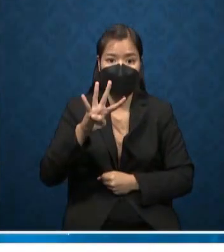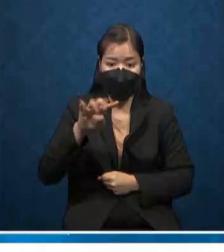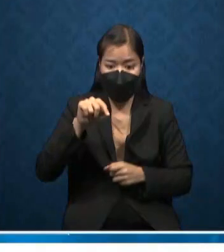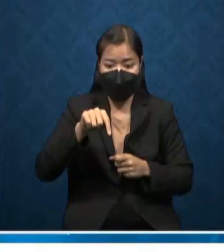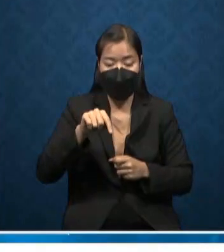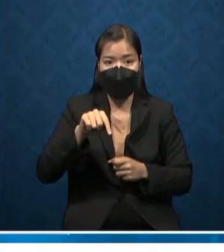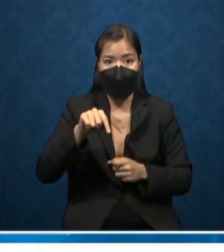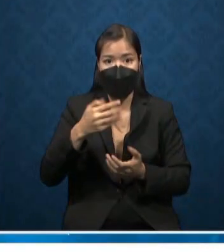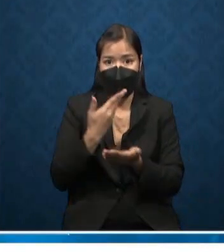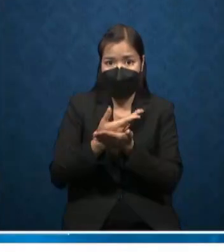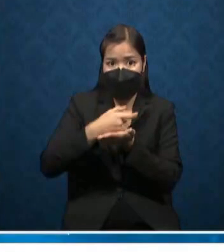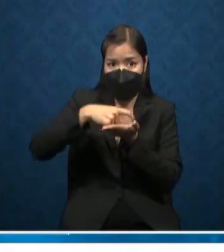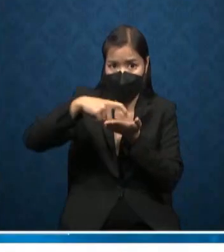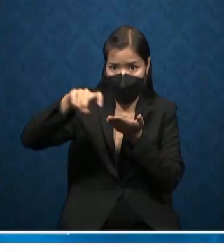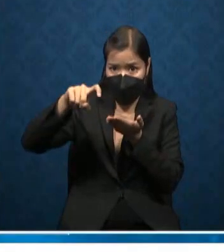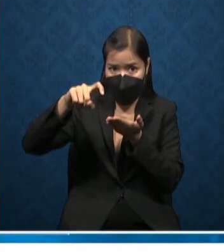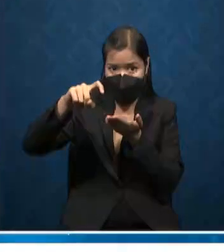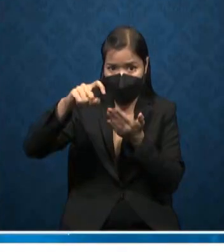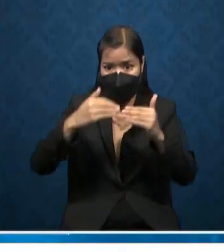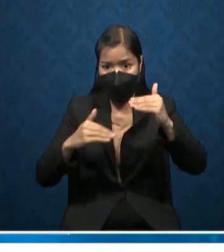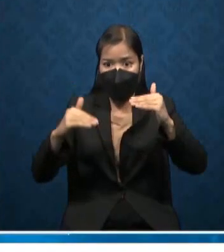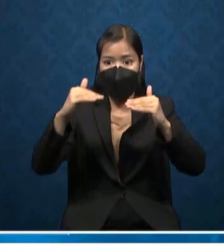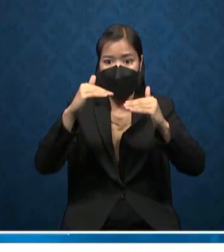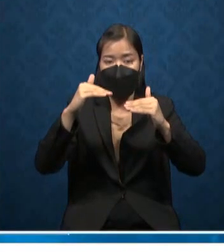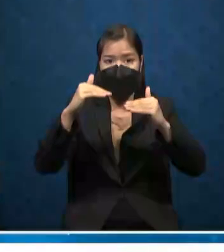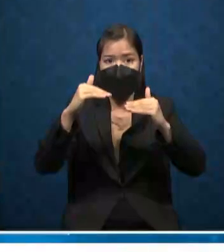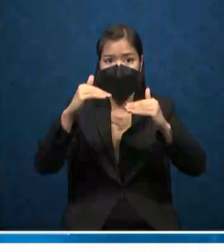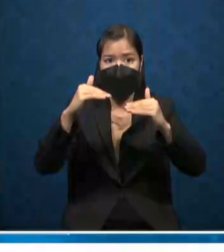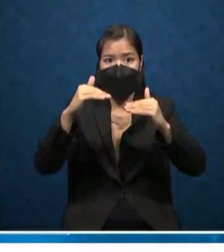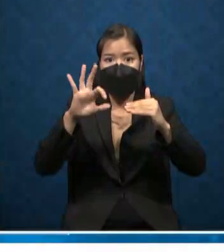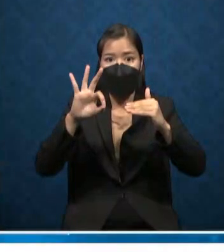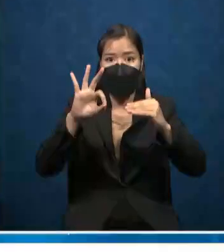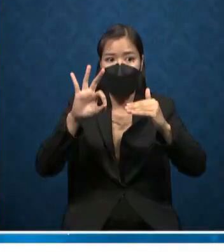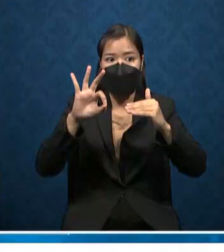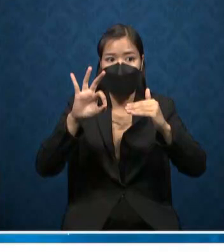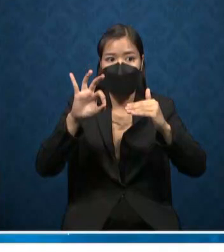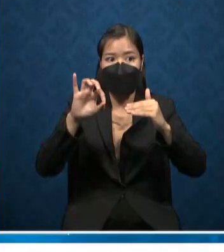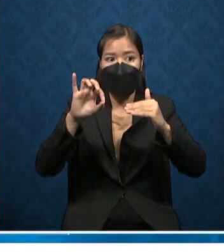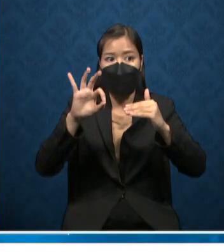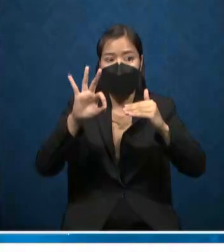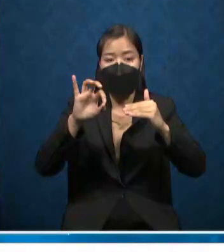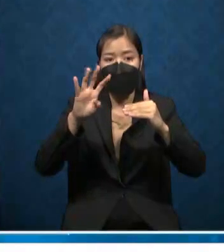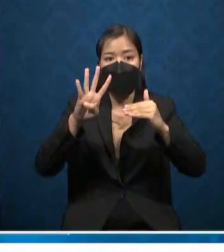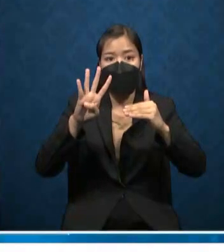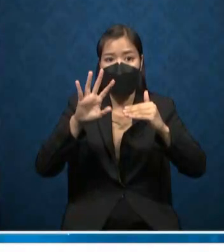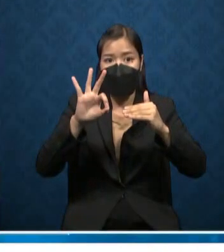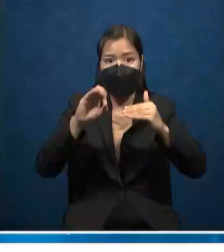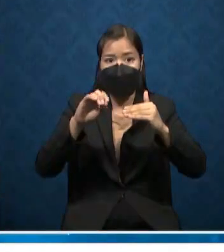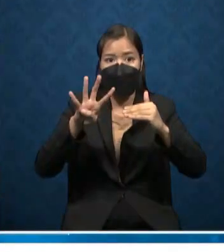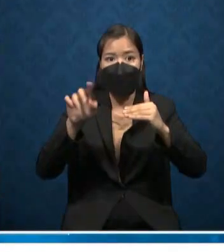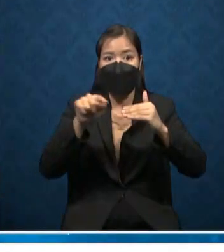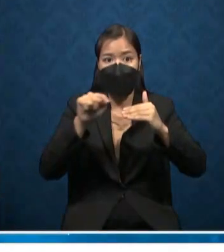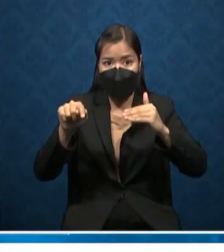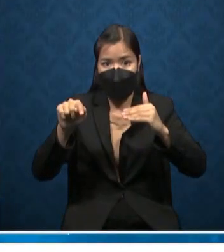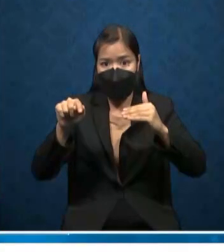รงเนี้ยสูงกว่าในปี63ถึง194ส่วนในปี65มีการโอนในส่ว